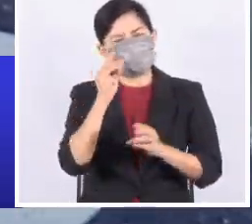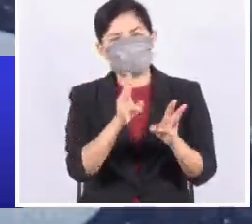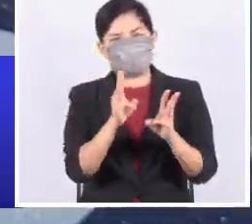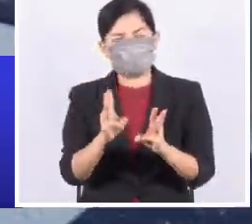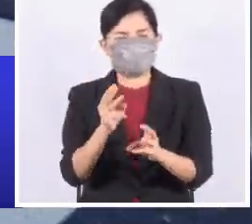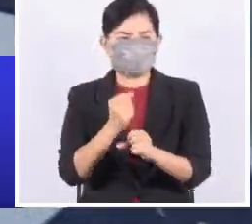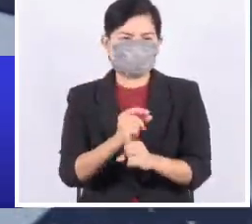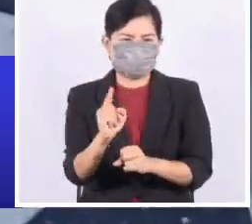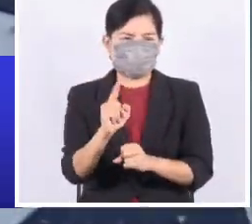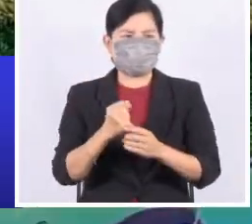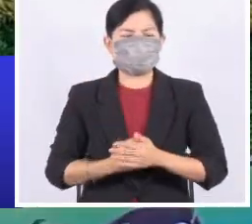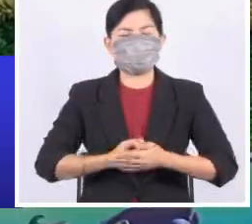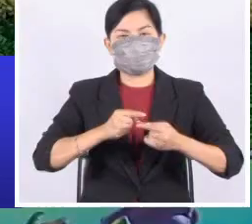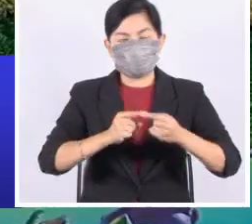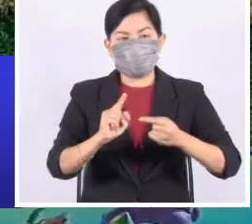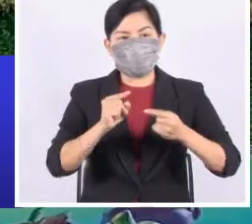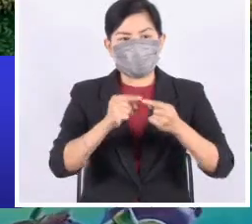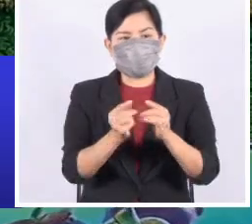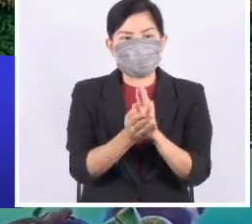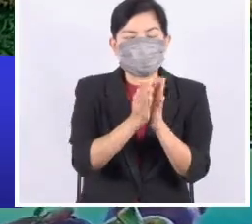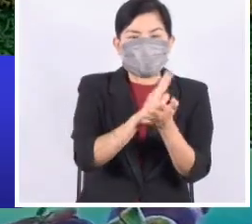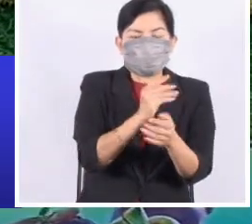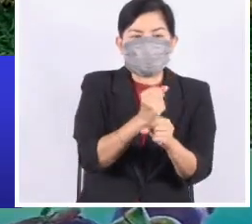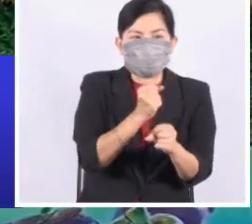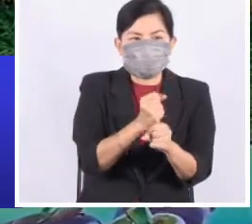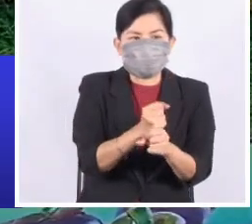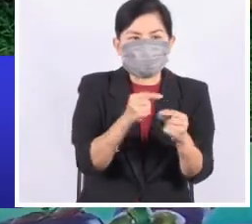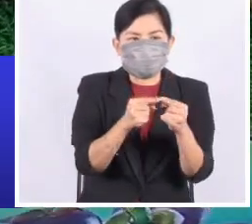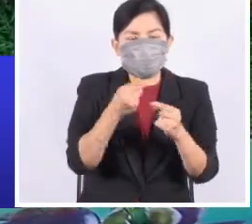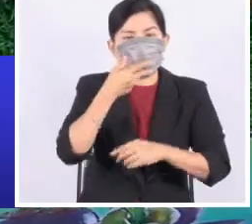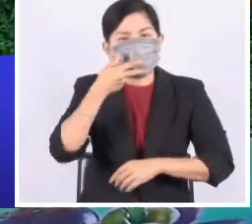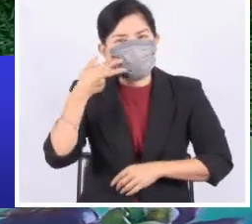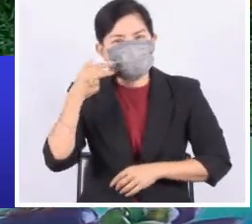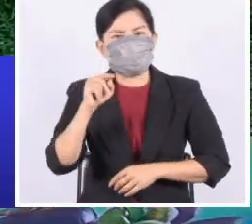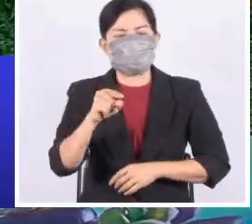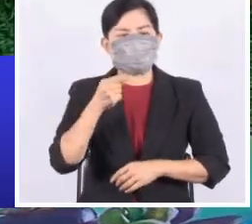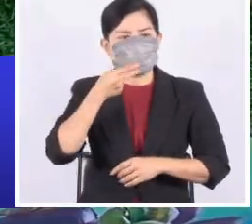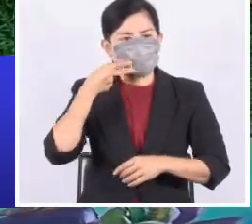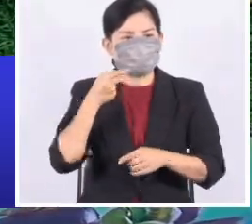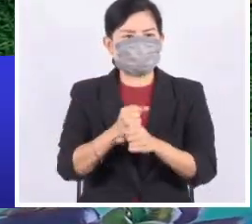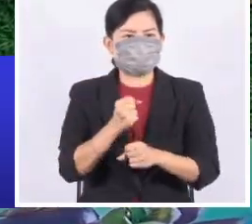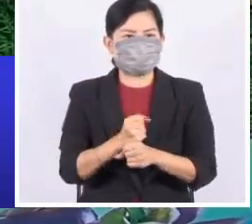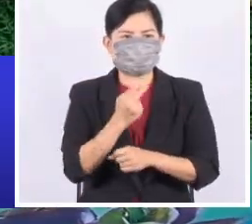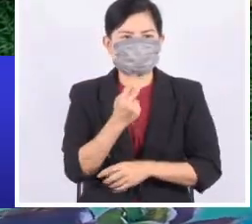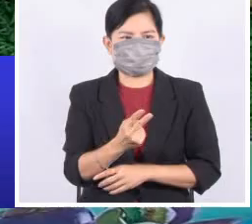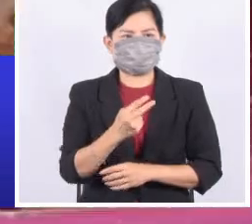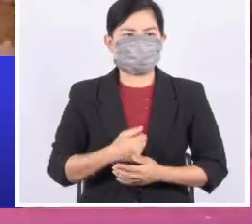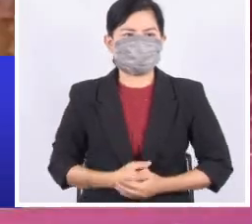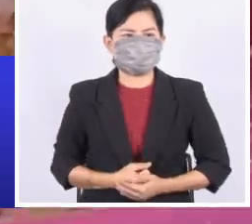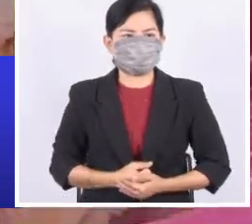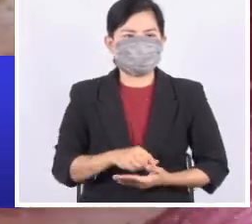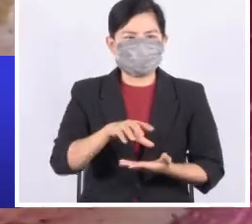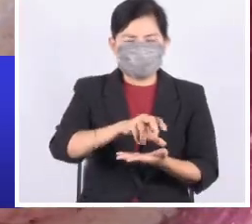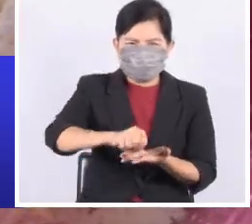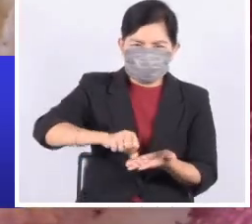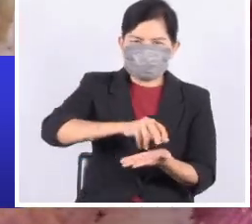เป็นบัวลอยทุเรียนมาแล้วแม่ค้าขยำแป้งนะคะเอออย่าก